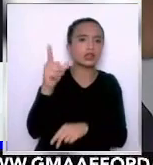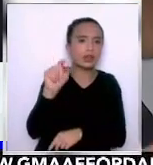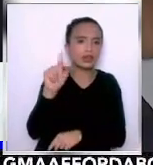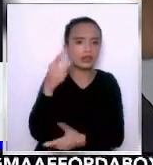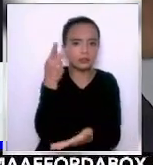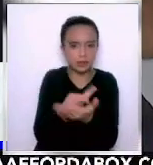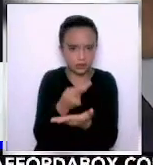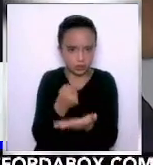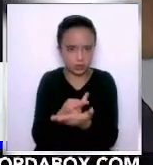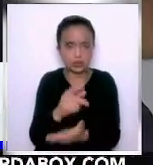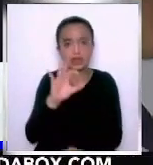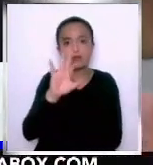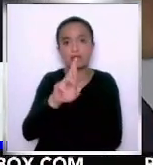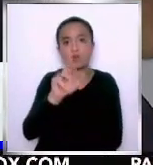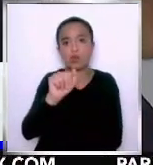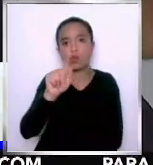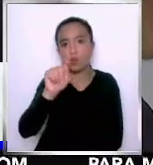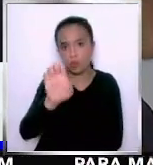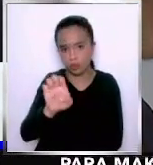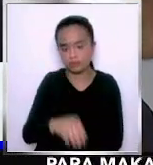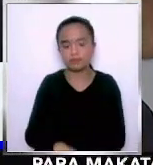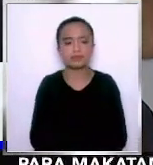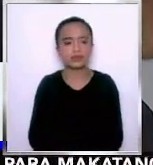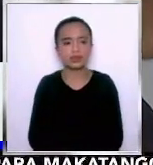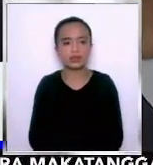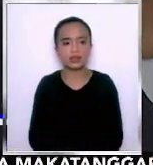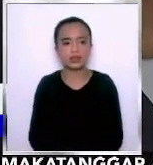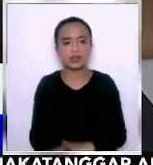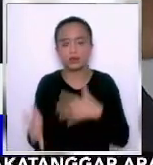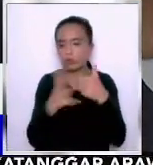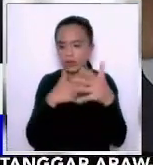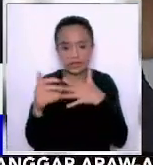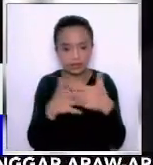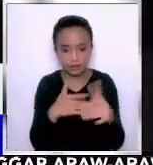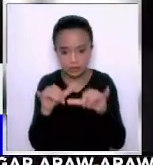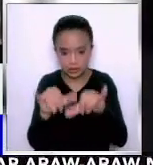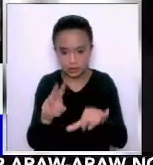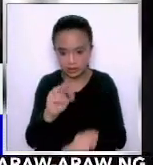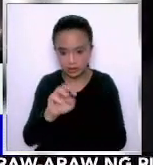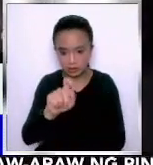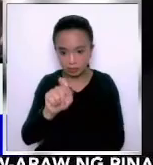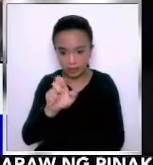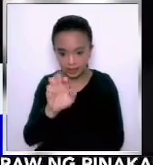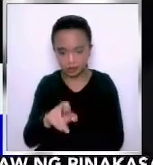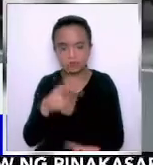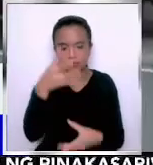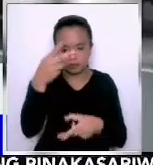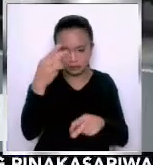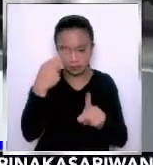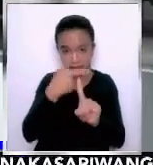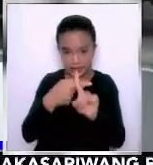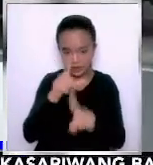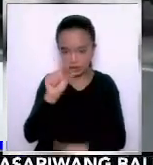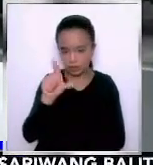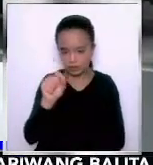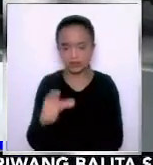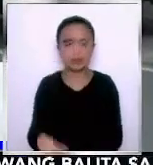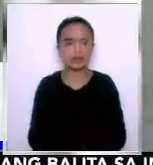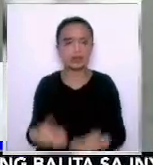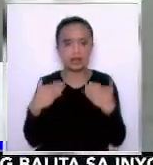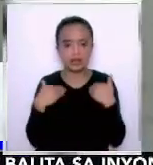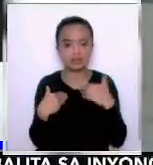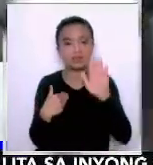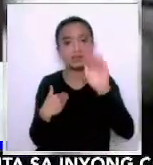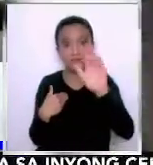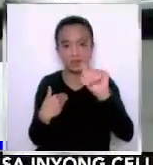It will just be whatever's on the meter plus 20 pesos. Makakuha sila ng 15 pasahero sa